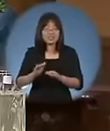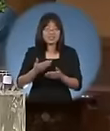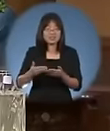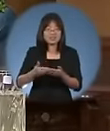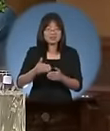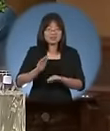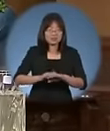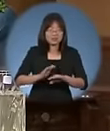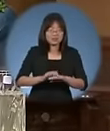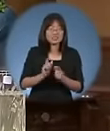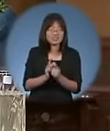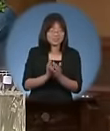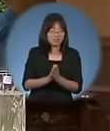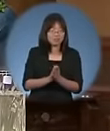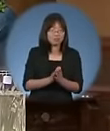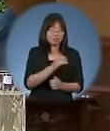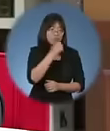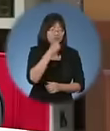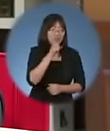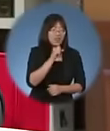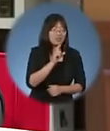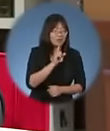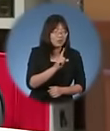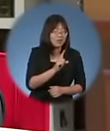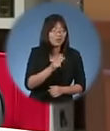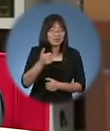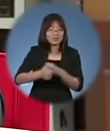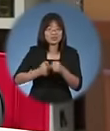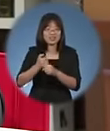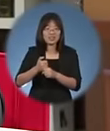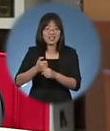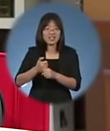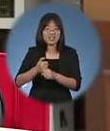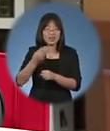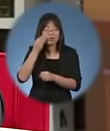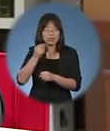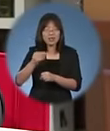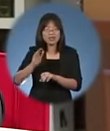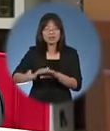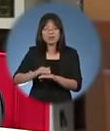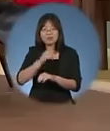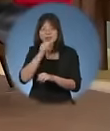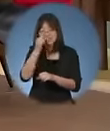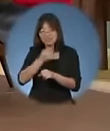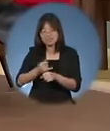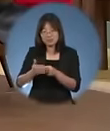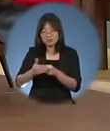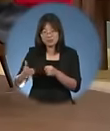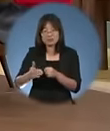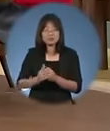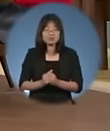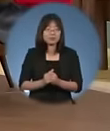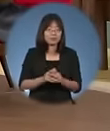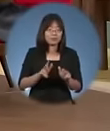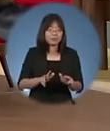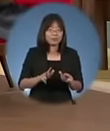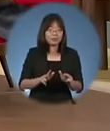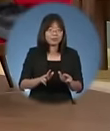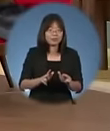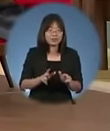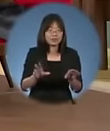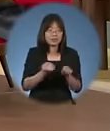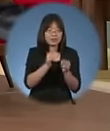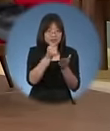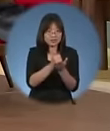그려야 맛이 납니까? 아무래도 50년 동안 익혀온 손맛이 아무래도. 네, 네. 지금 쭉